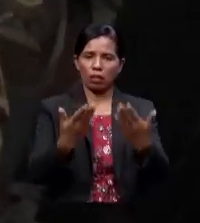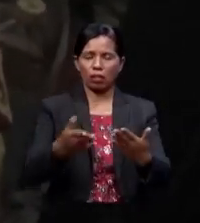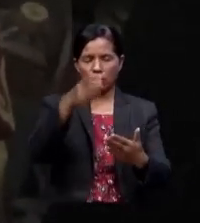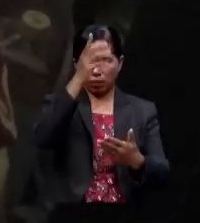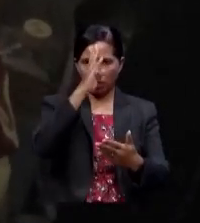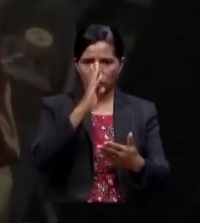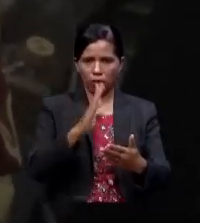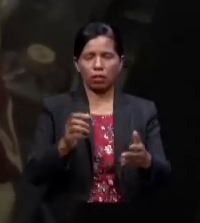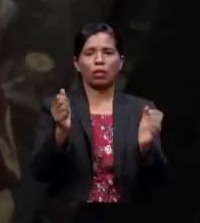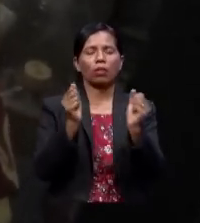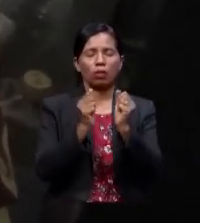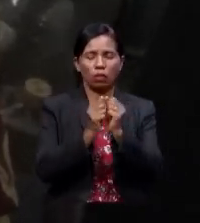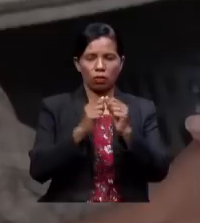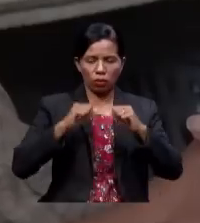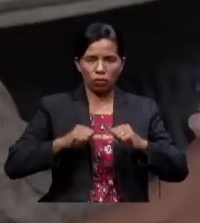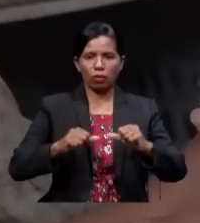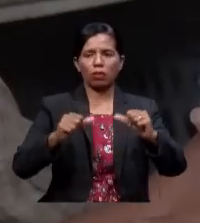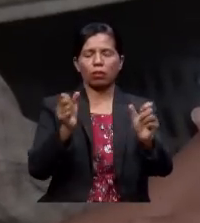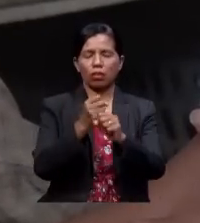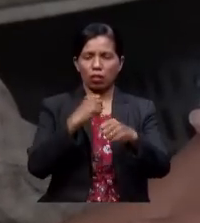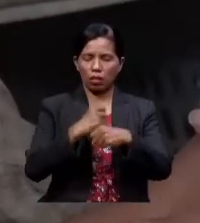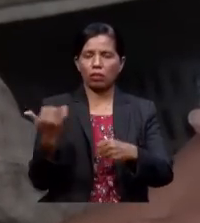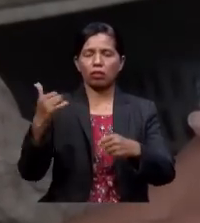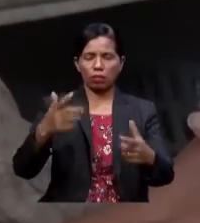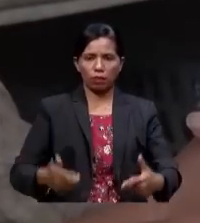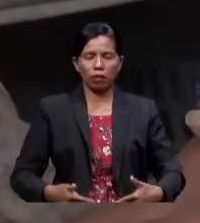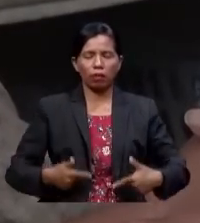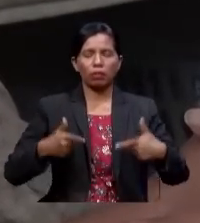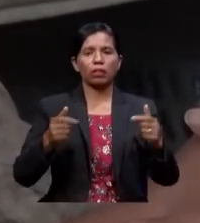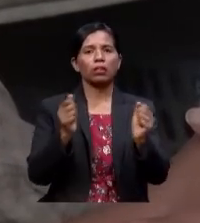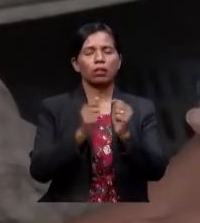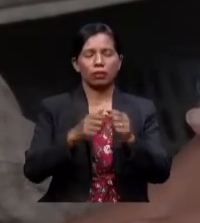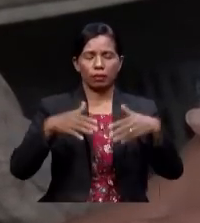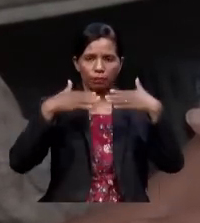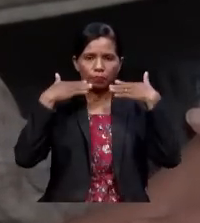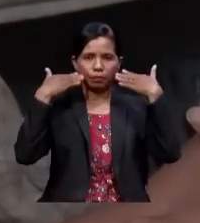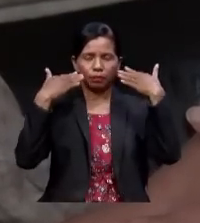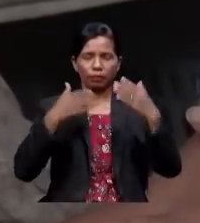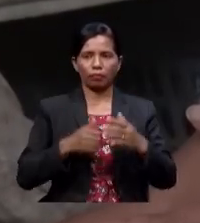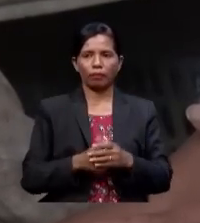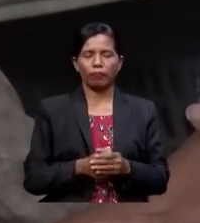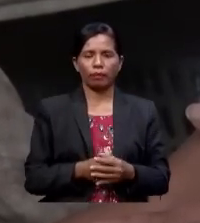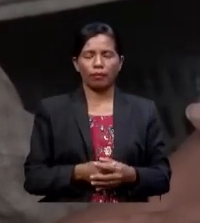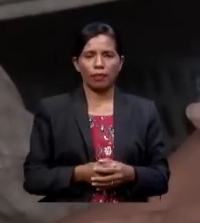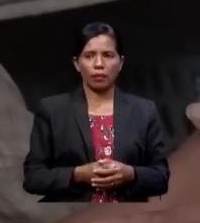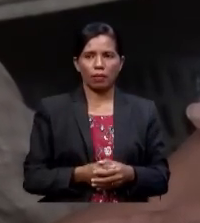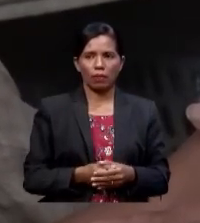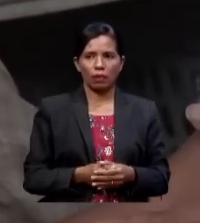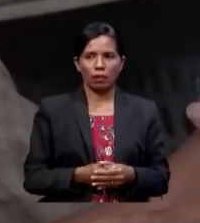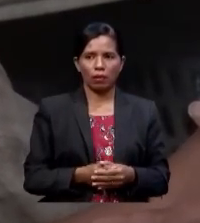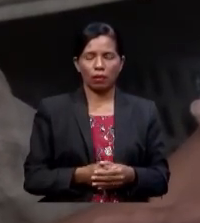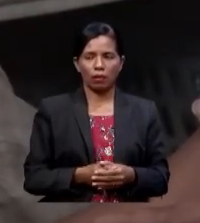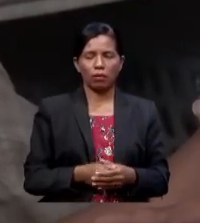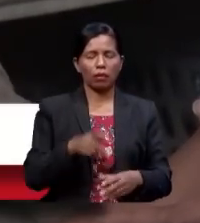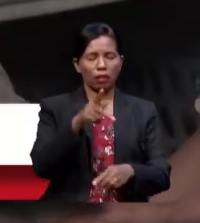maromak hodi continua halau sirne moris ho hamnasa. Kala ang reza kalai. Ai hau kala na we